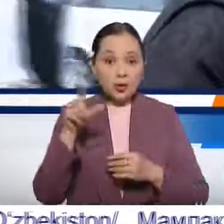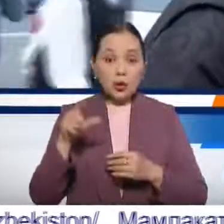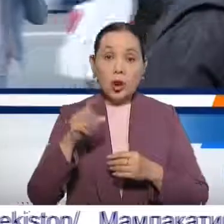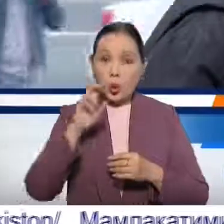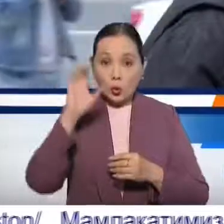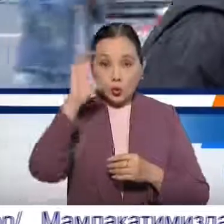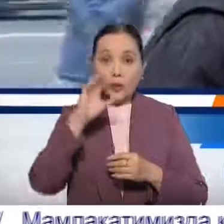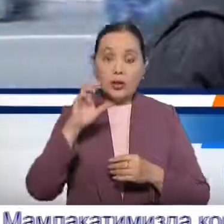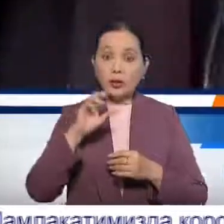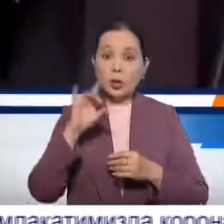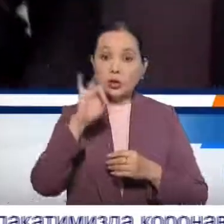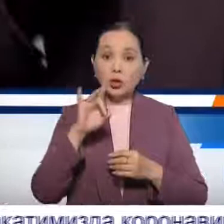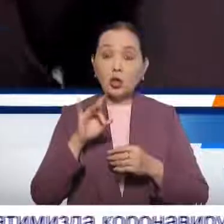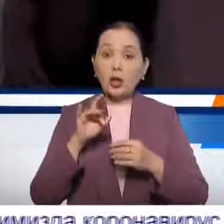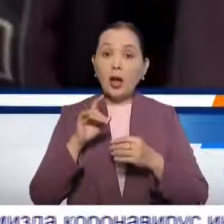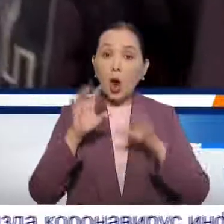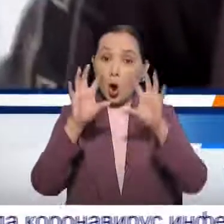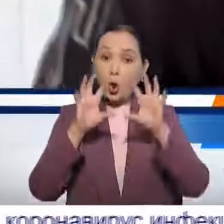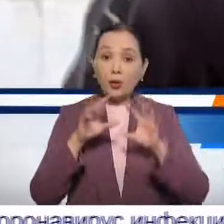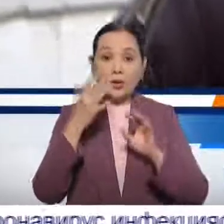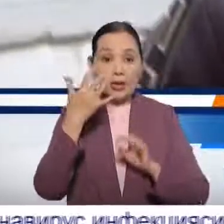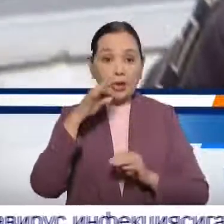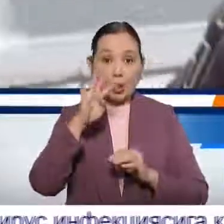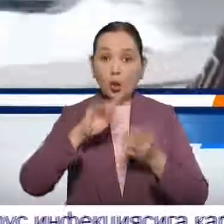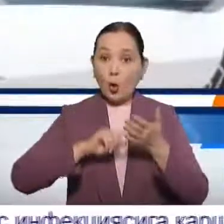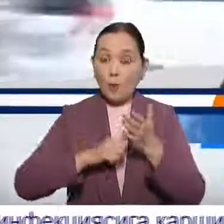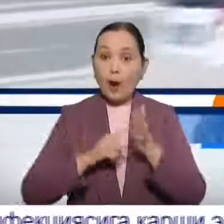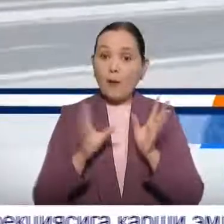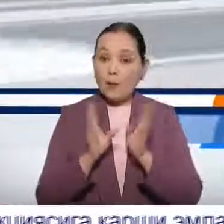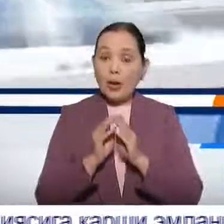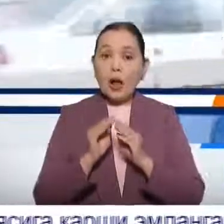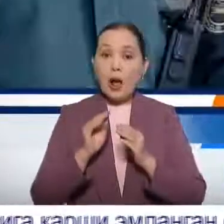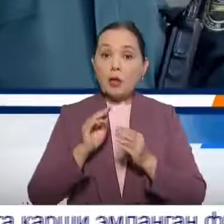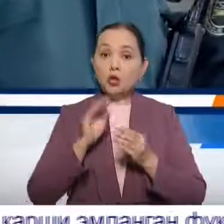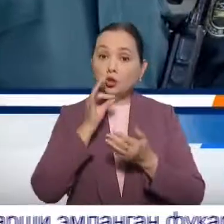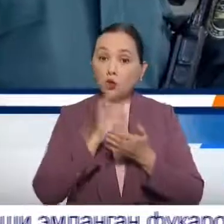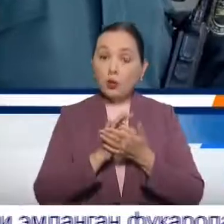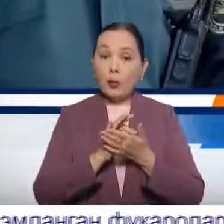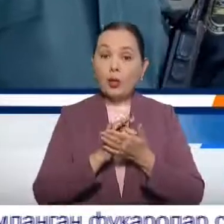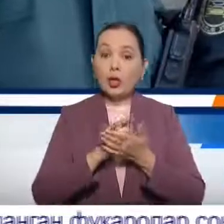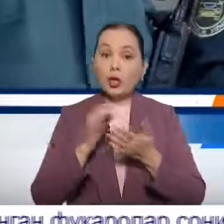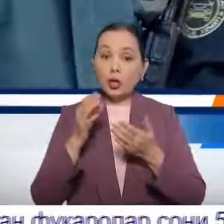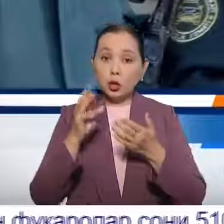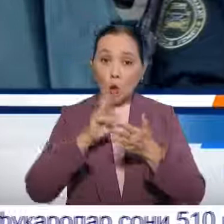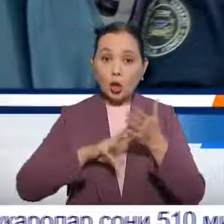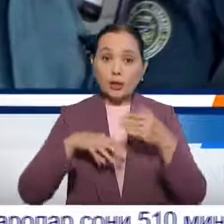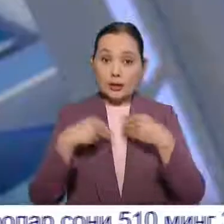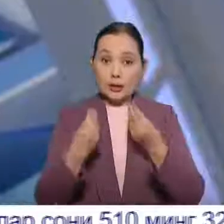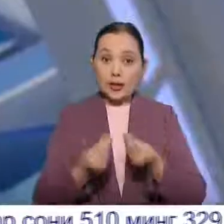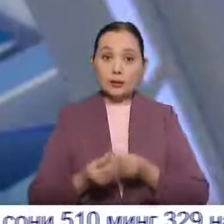O'zbekiston Respublikasining ma'muriy javobgarlik to'g'risidagi kodeksining 54-moddasi bilan ma'muriy javobgarlikka tortildilar.